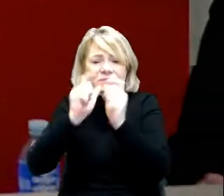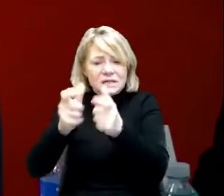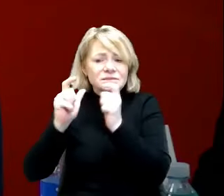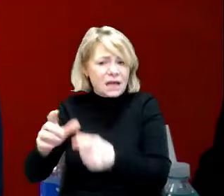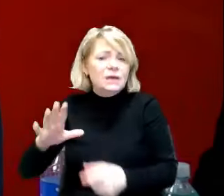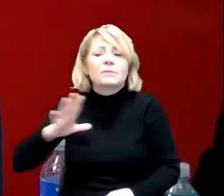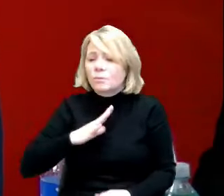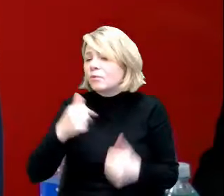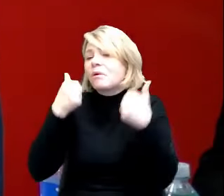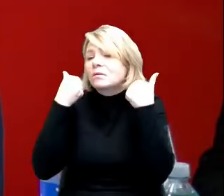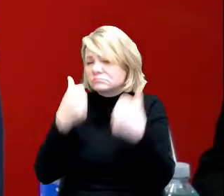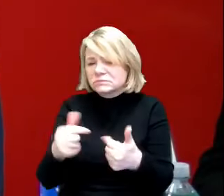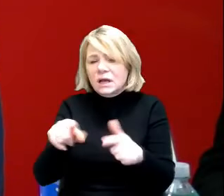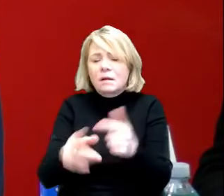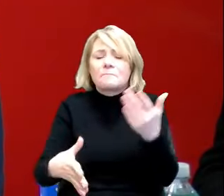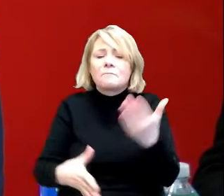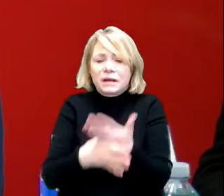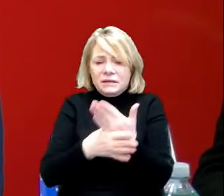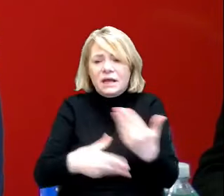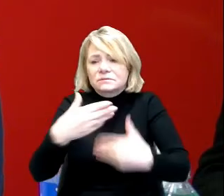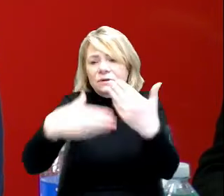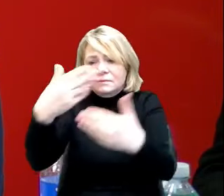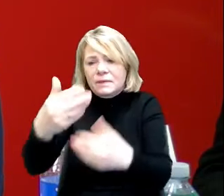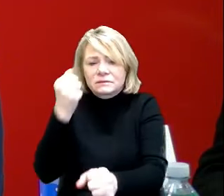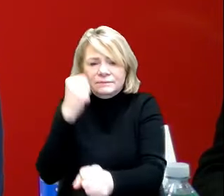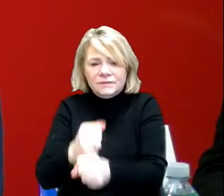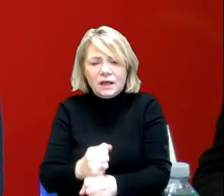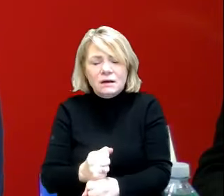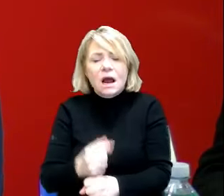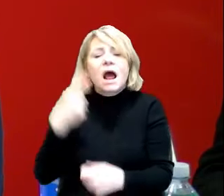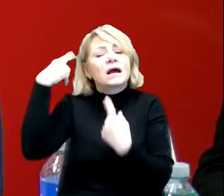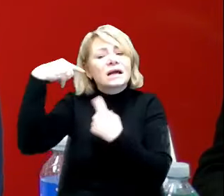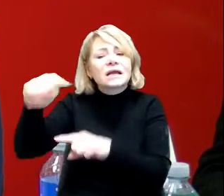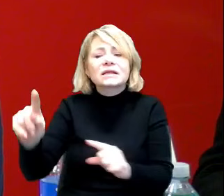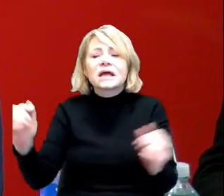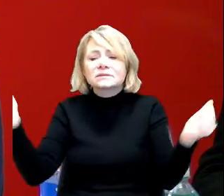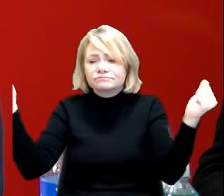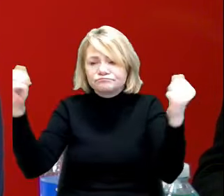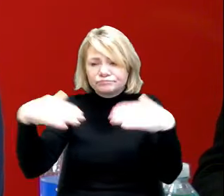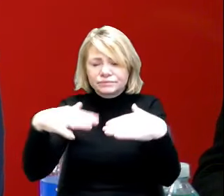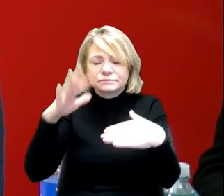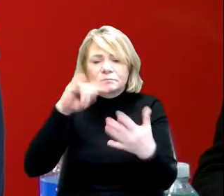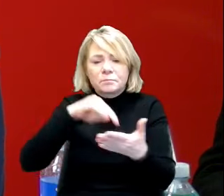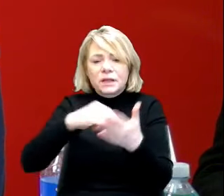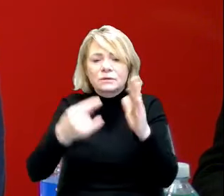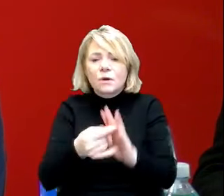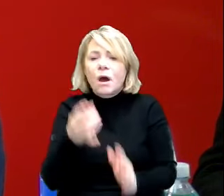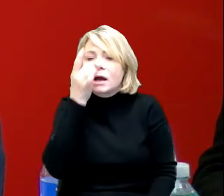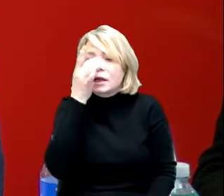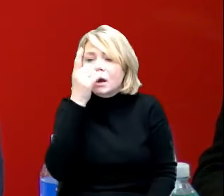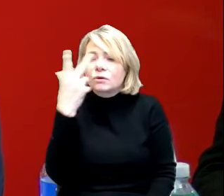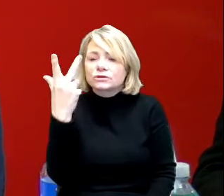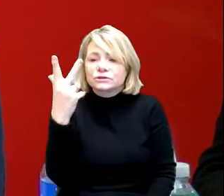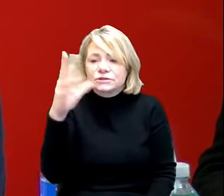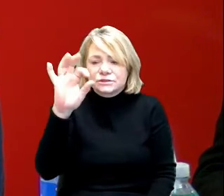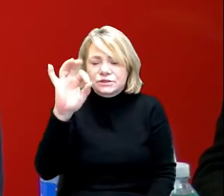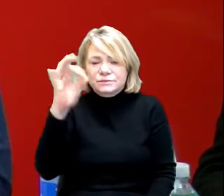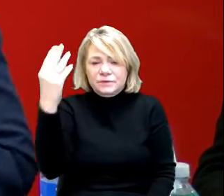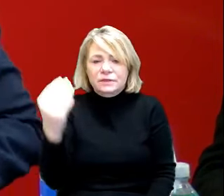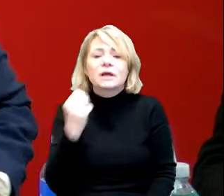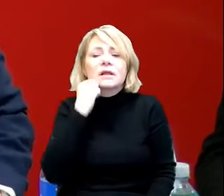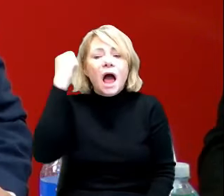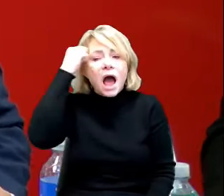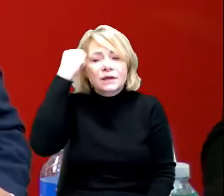bendram geram darbui ačiū visiem artimiausias posėdis kolegos informuoju planuojamas gegužės 30 dieną ačiū geros dienos